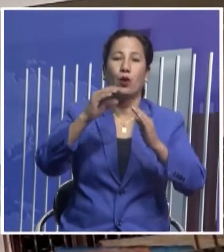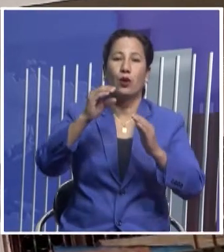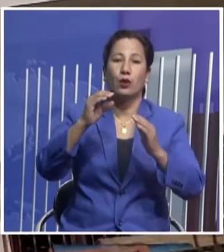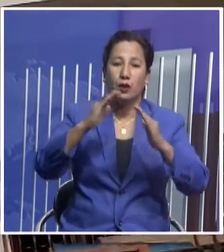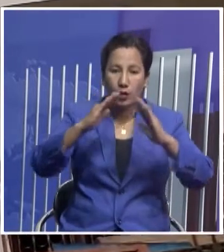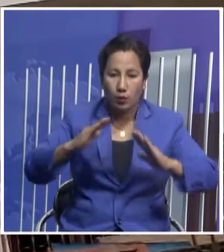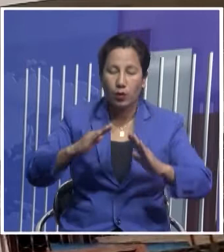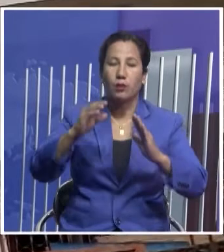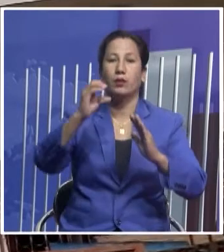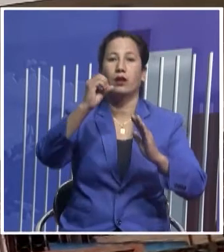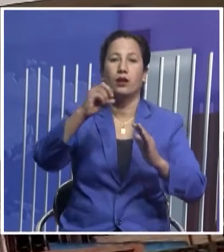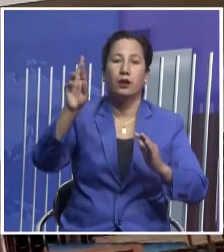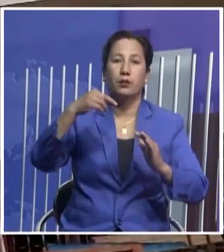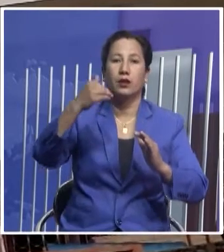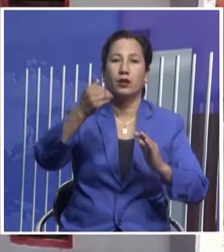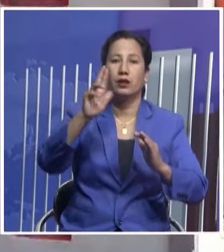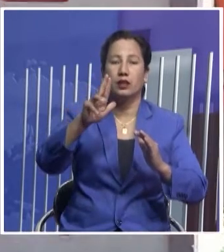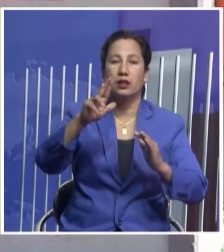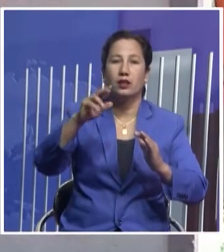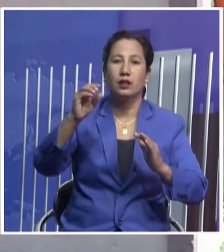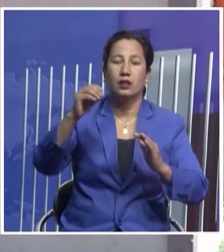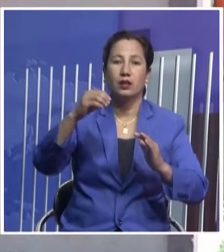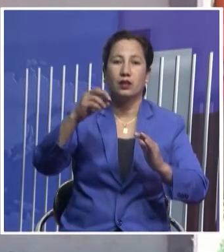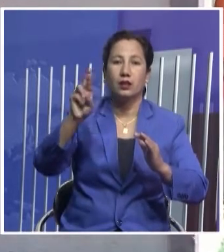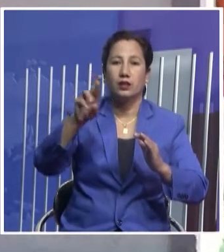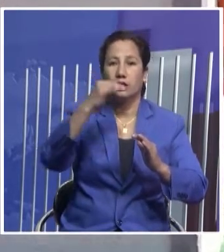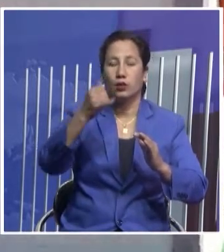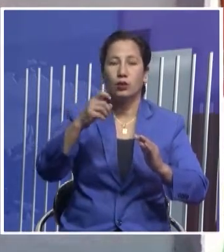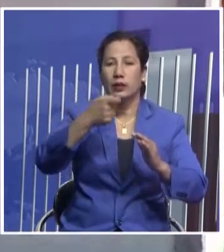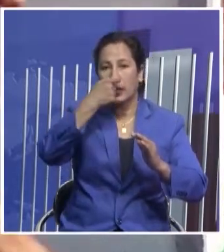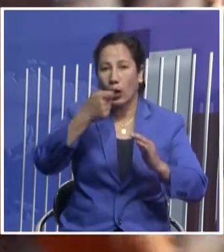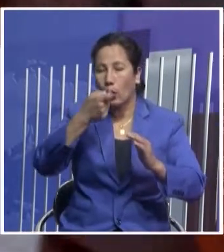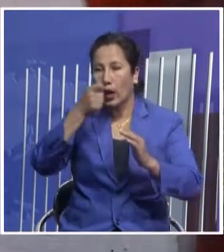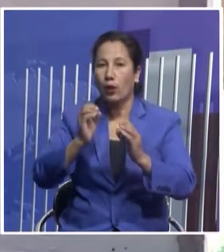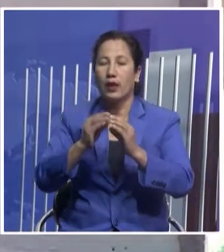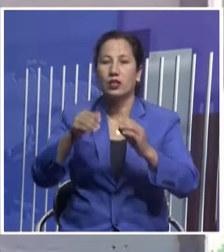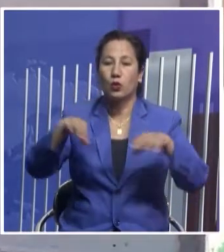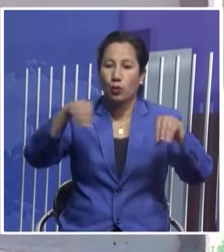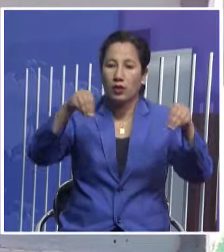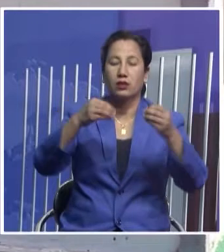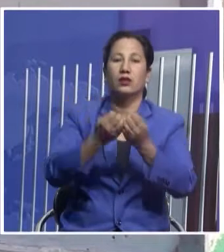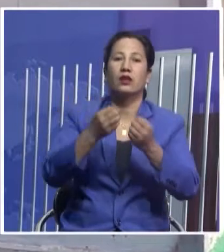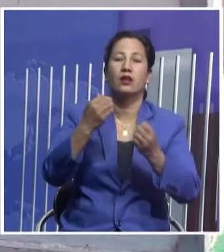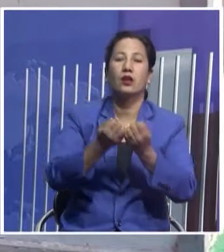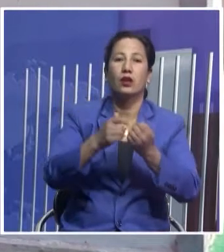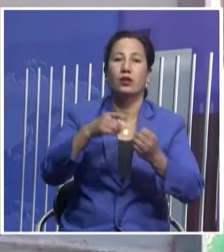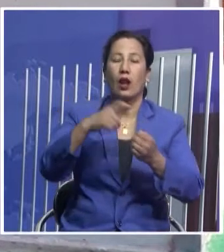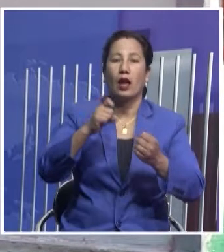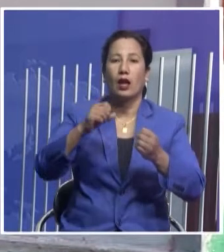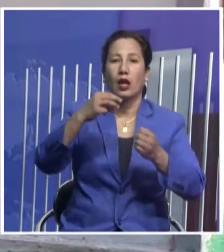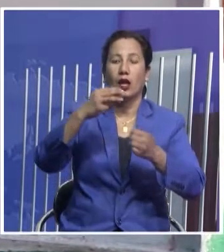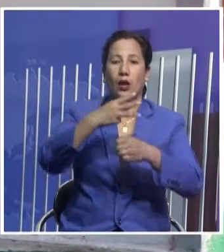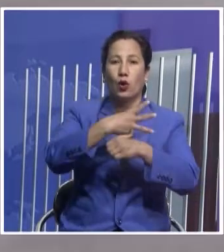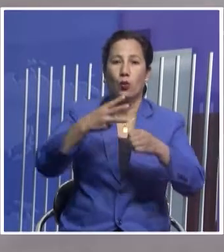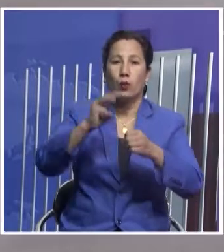बनाउन नगरवासीलाई प्रेरित गर्न उपमहानगरले गाउँ गाउँमा यसको प्रदर्शन समेत गर्ने गरेको छ। यसका लागि